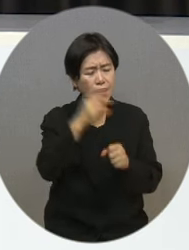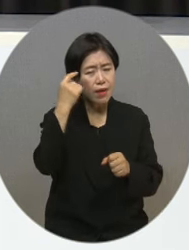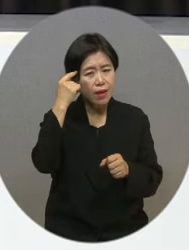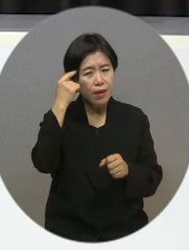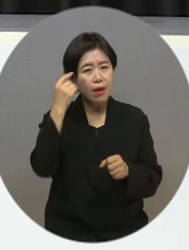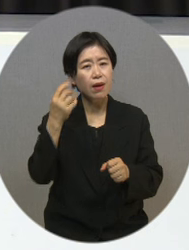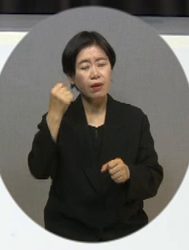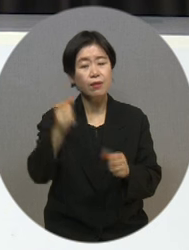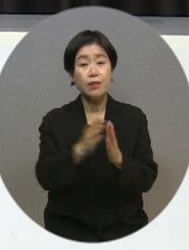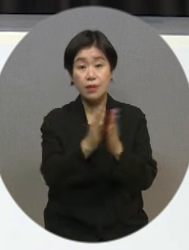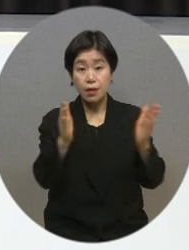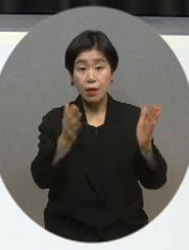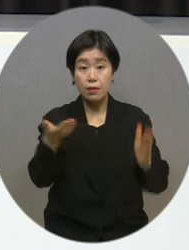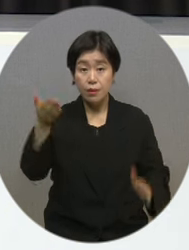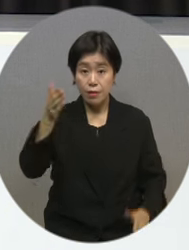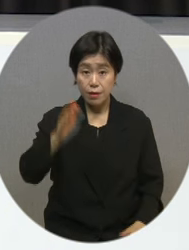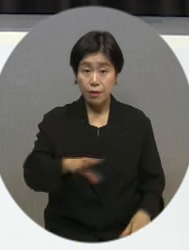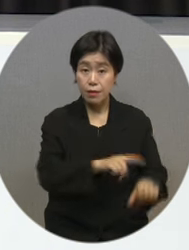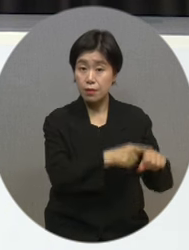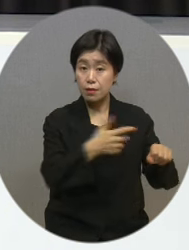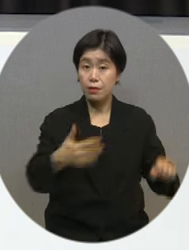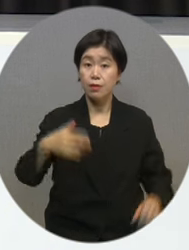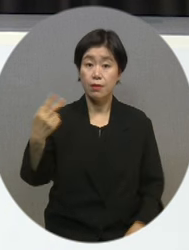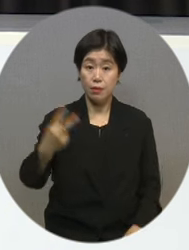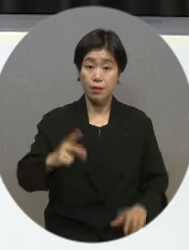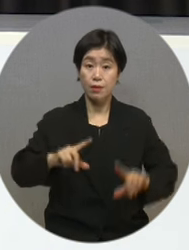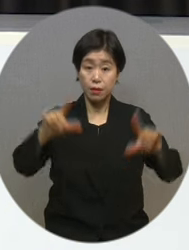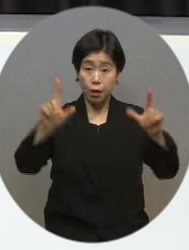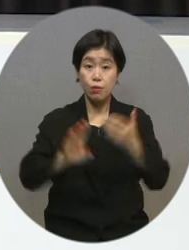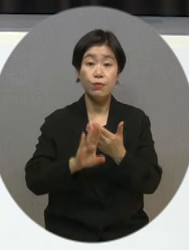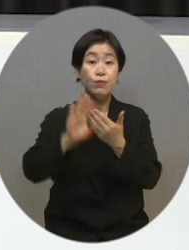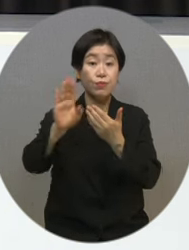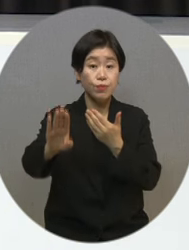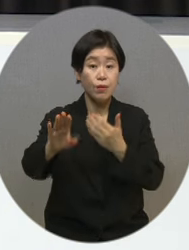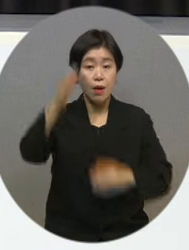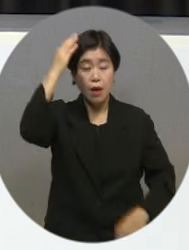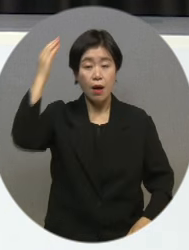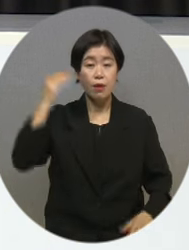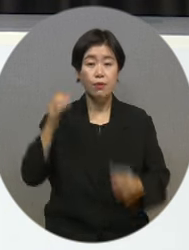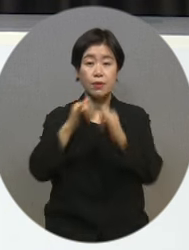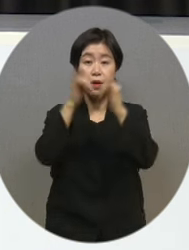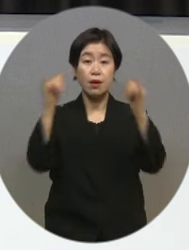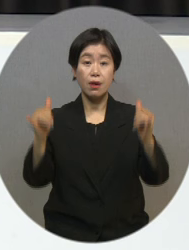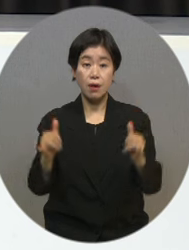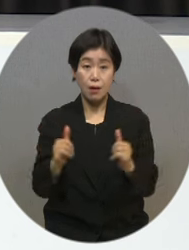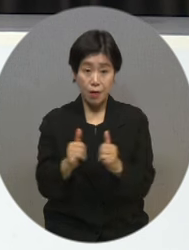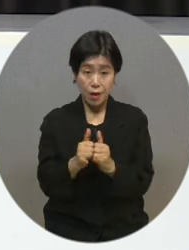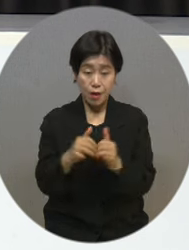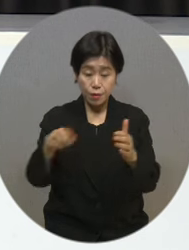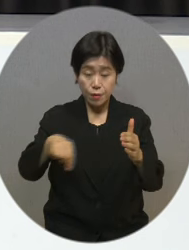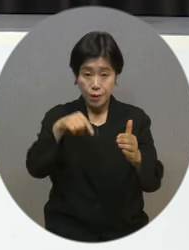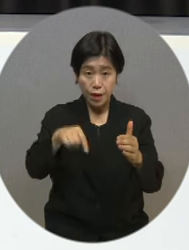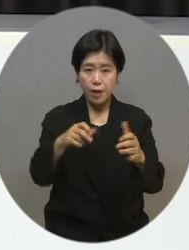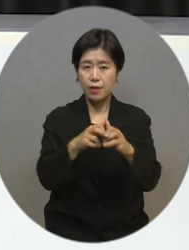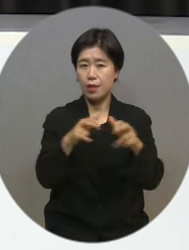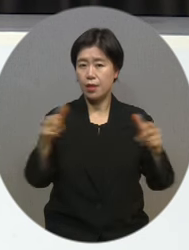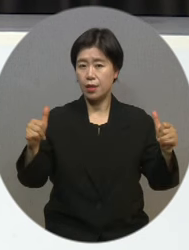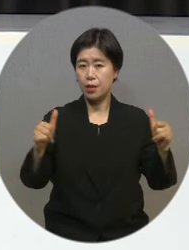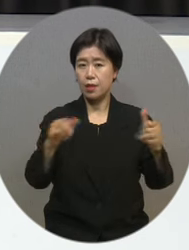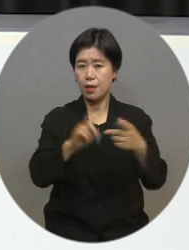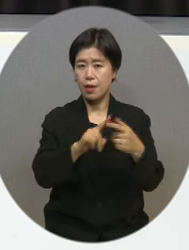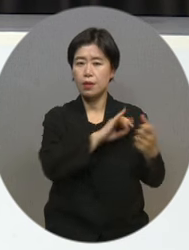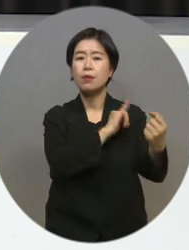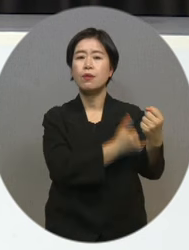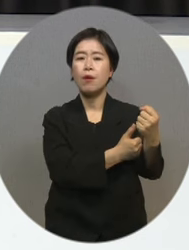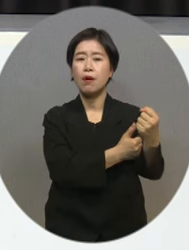거치면서 2000년 이후에 이제 우리 한국 사회에 장애인의 인권, 권리를 주장하는 목소리가 이제